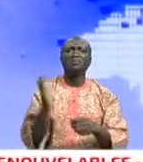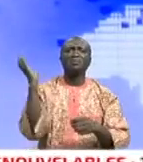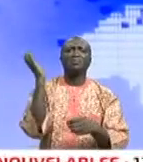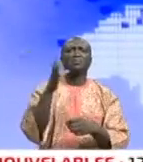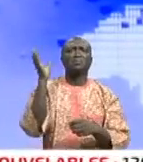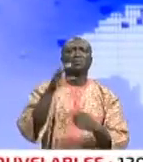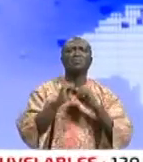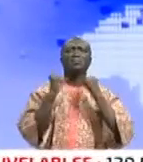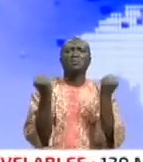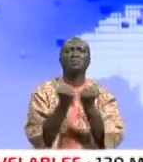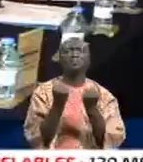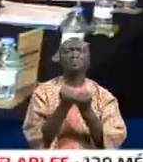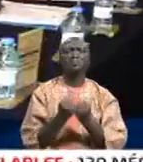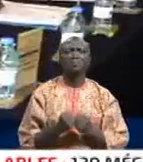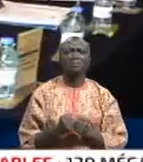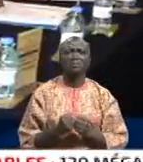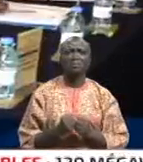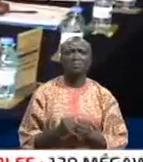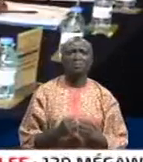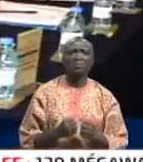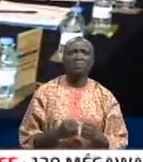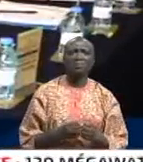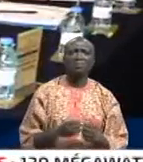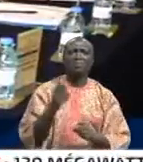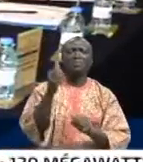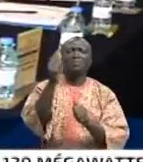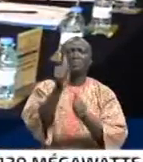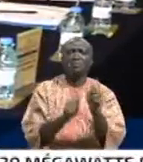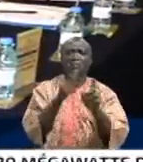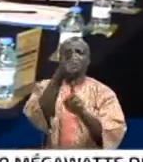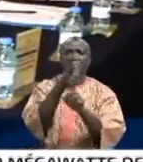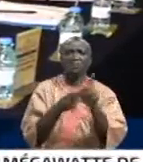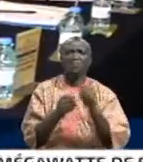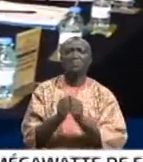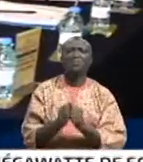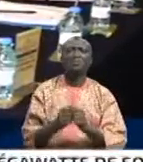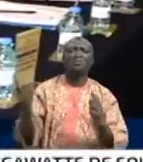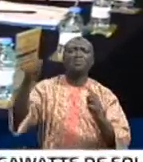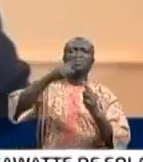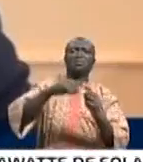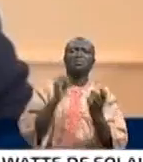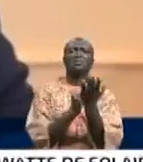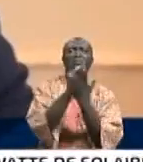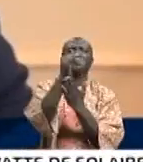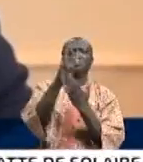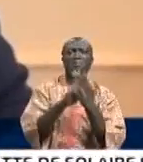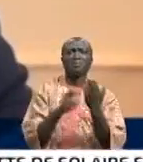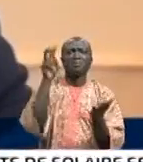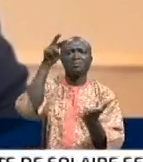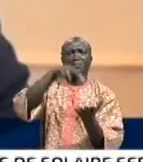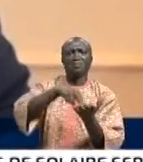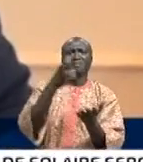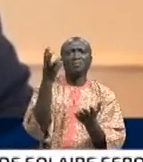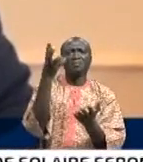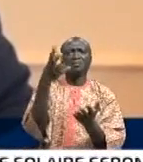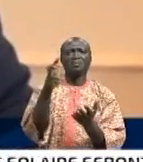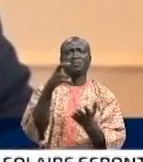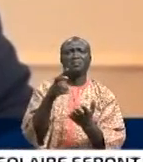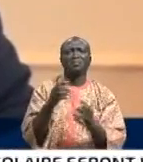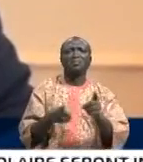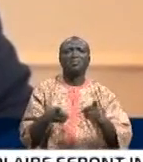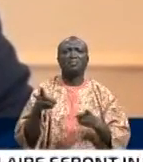Abigail mensualisation des pensions de retraite à partir de janvier 2017 déclaration du directeur général